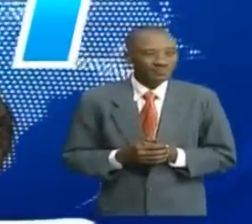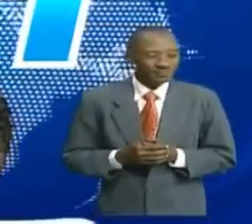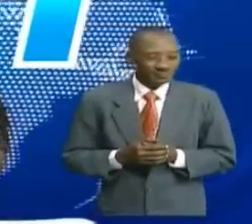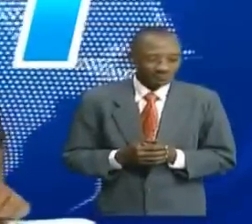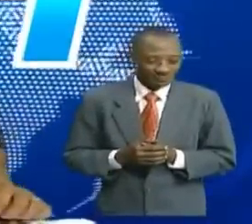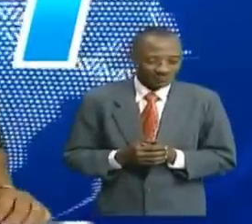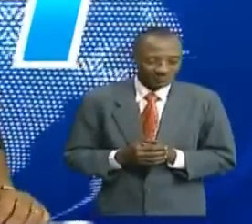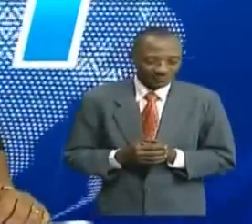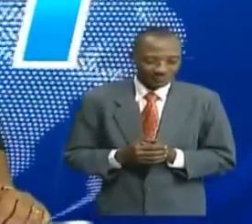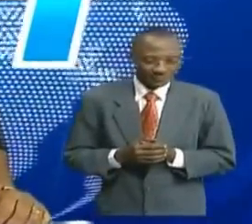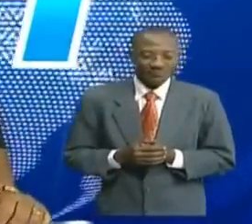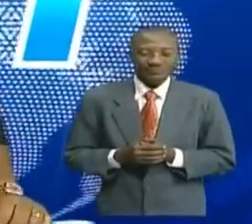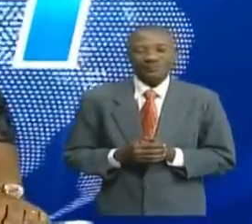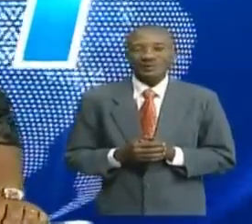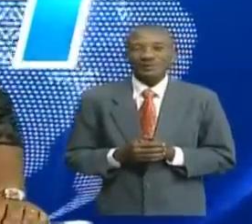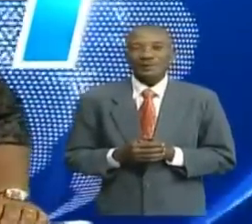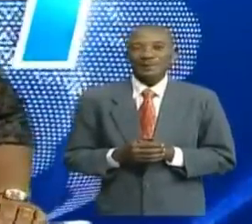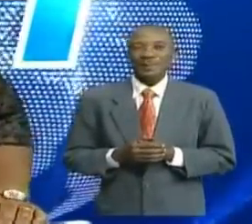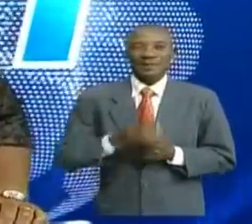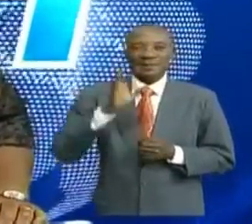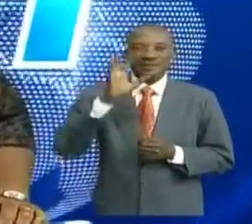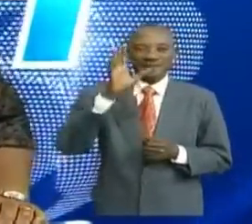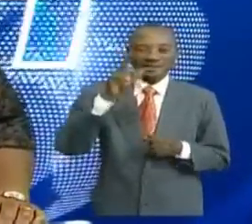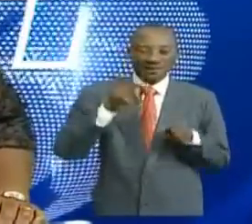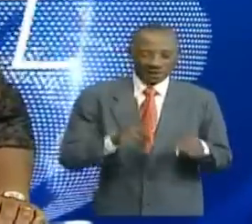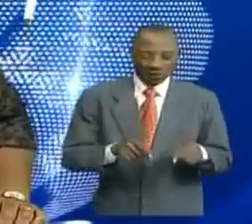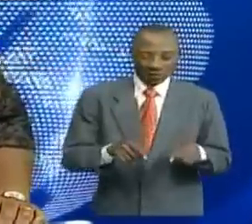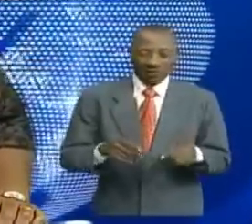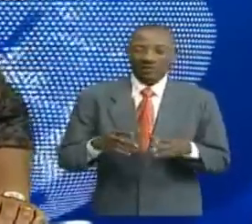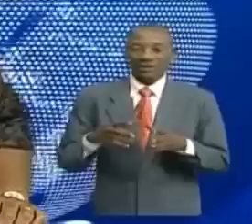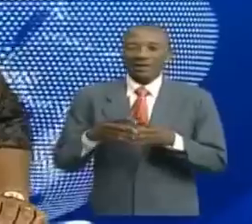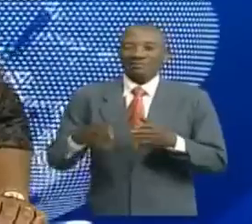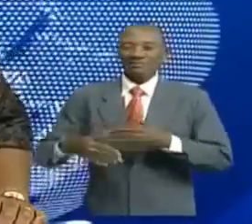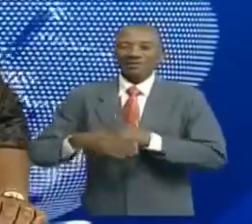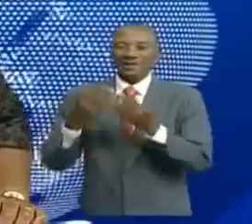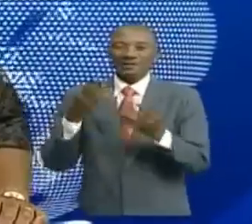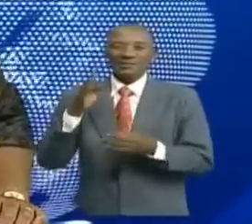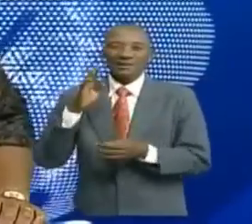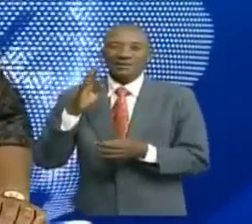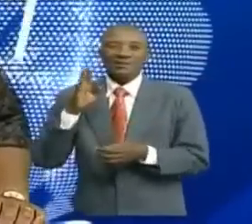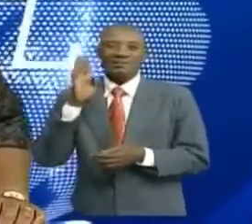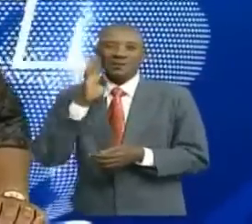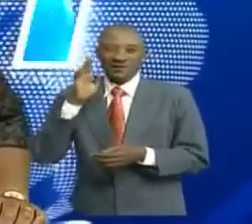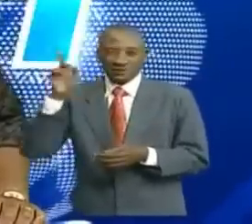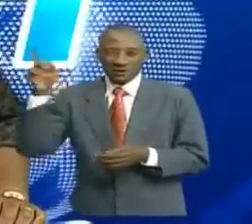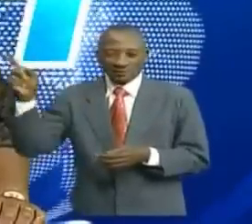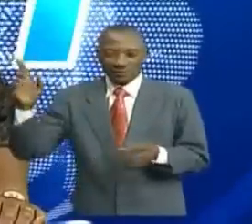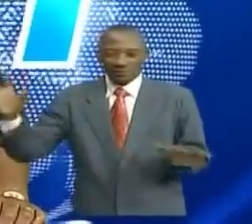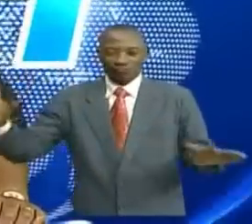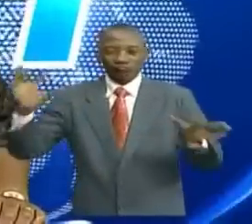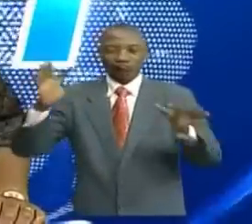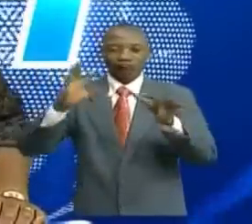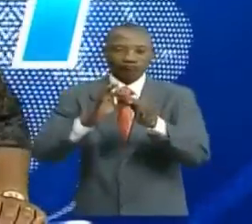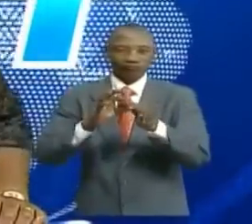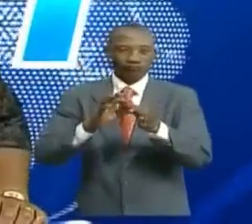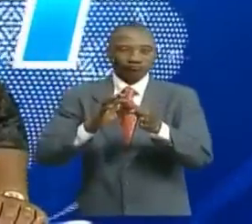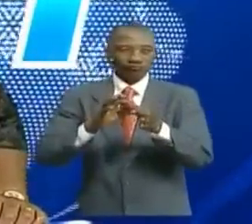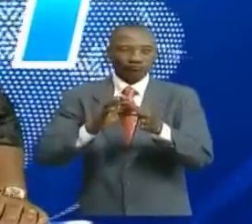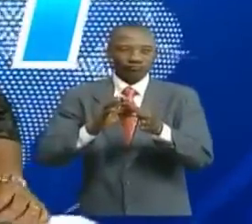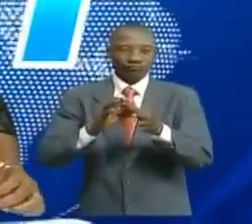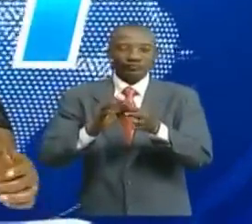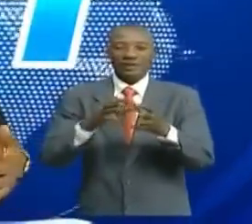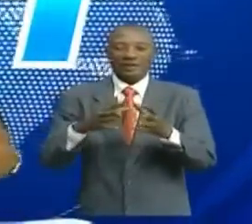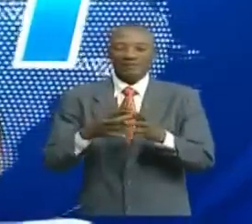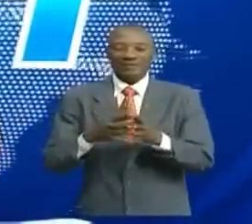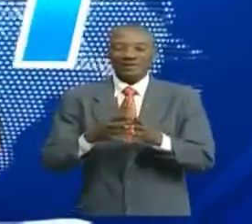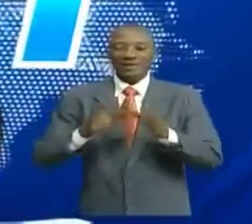Jumelage de communes de Kinshasa et celle de Bruxelles, les maires de Namur veulent renforcer la coopération avec la commune de Massina dans